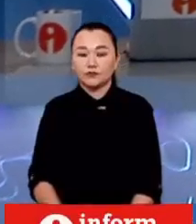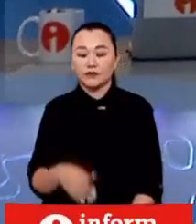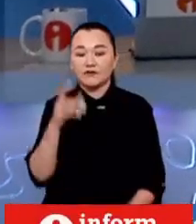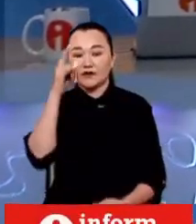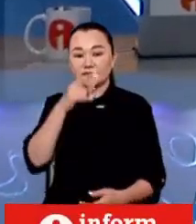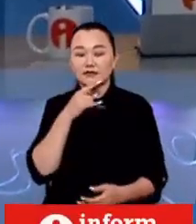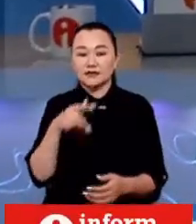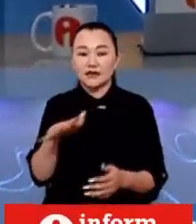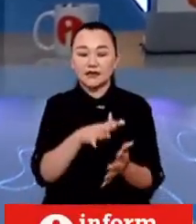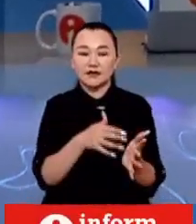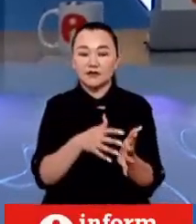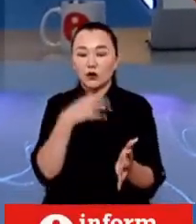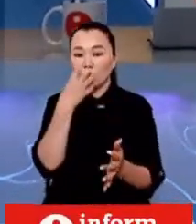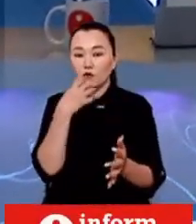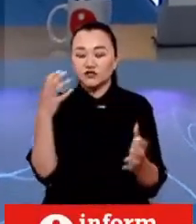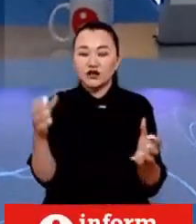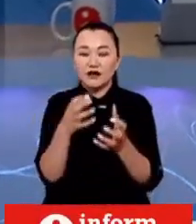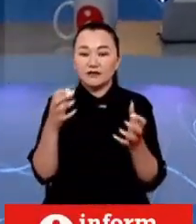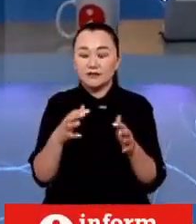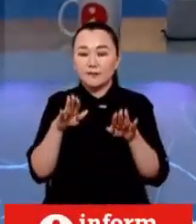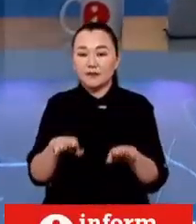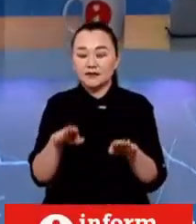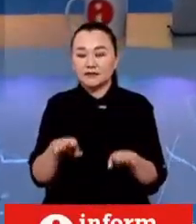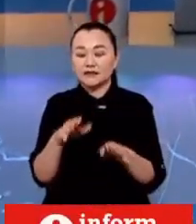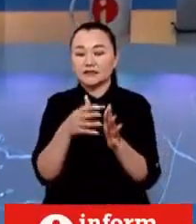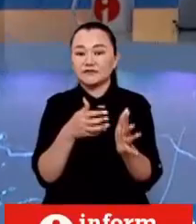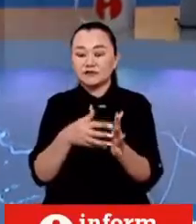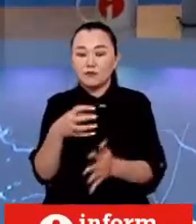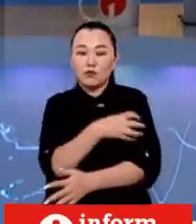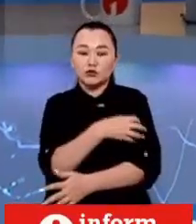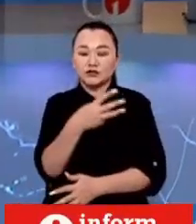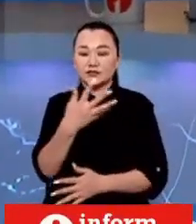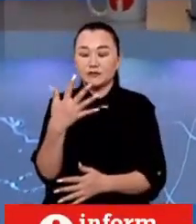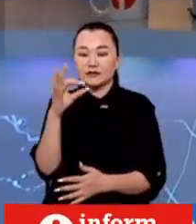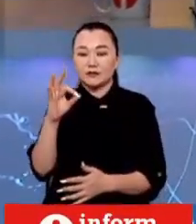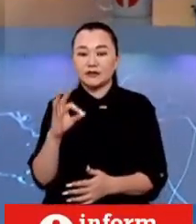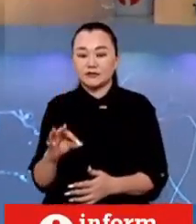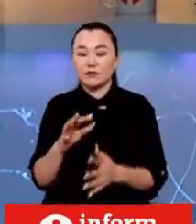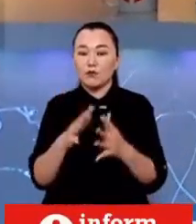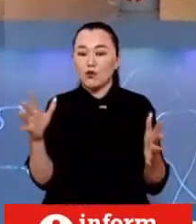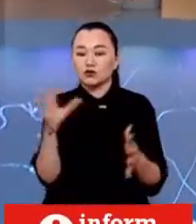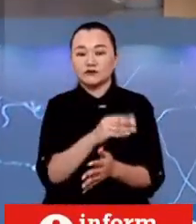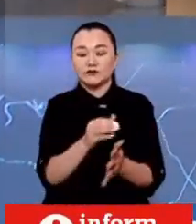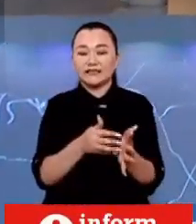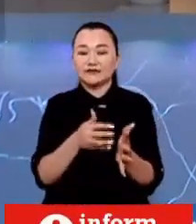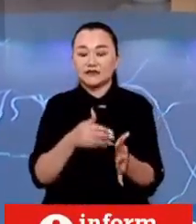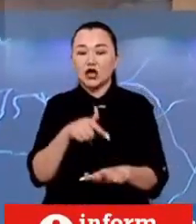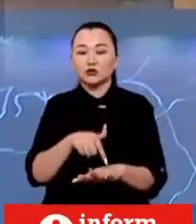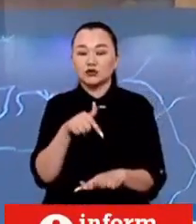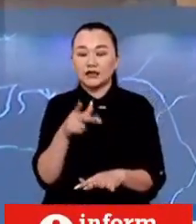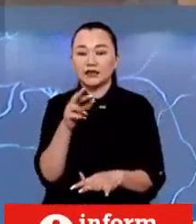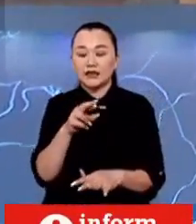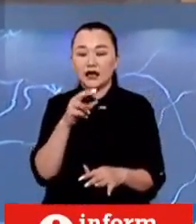В Казахстане не хватает овощехранилищ. Дефицит мощностей составляет 35%. Больше всего дефицит ощущается